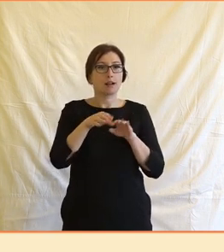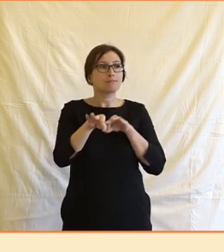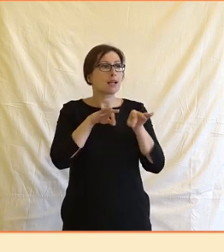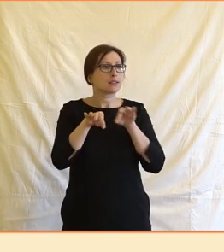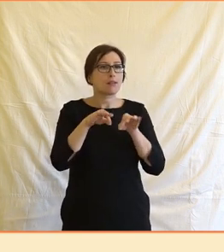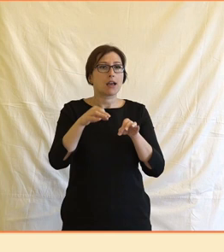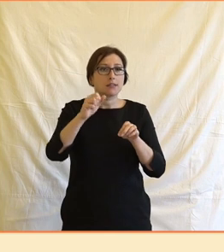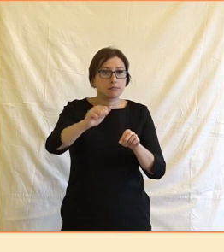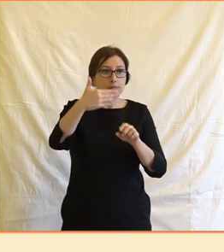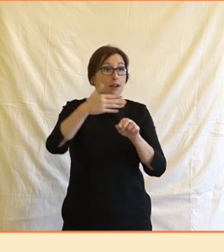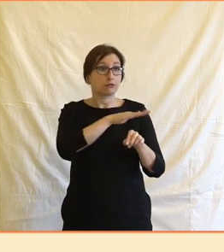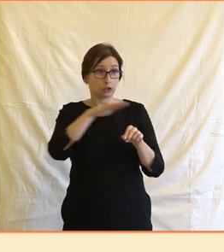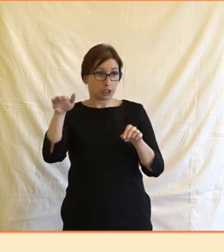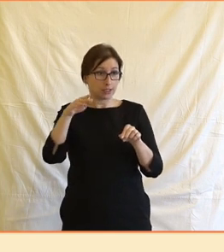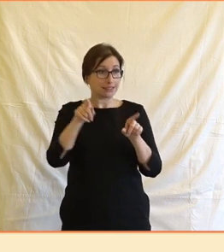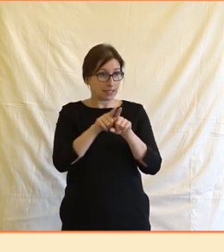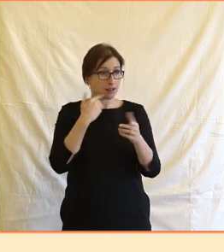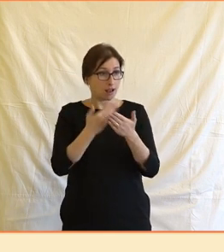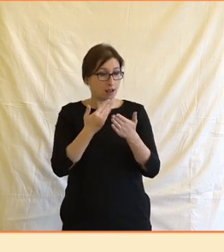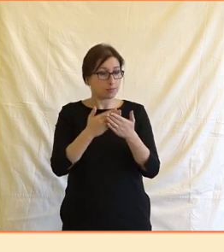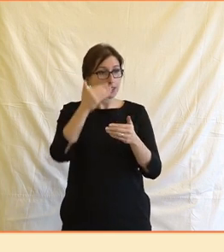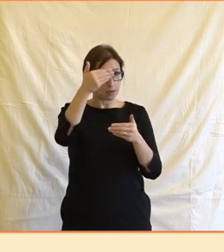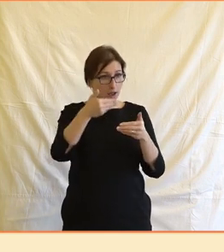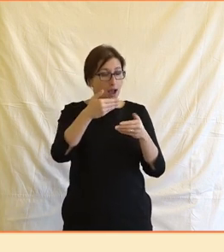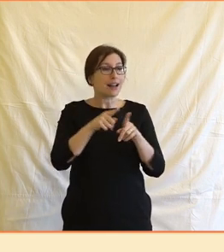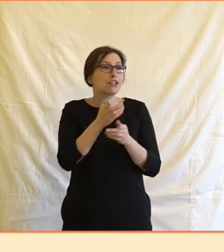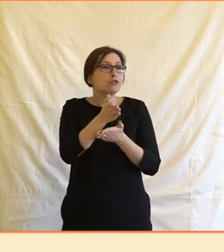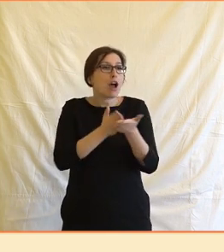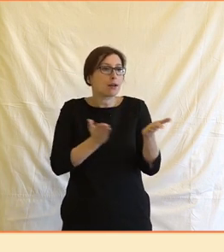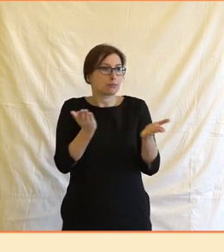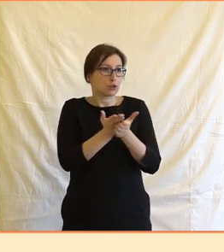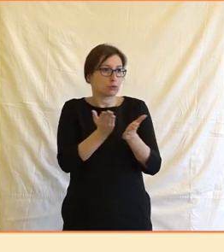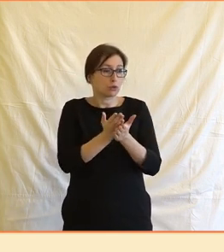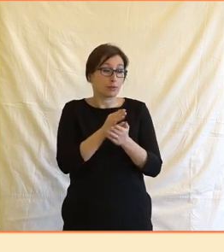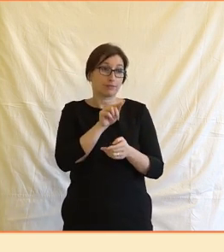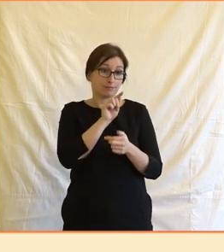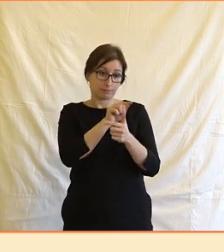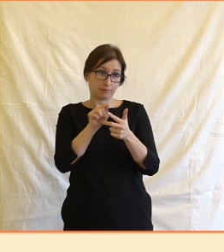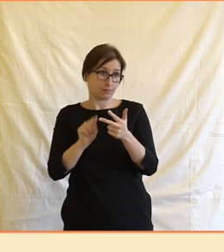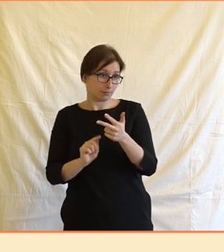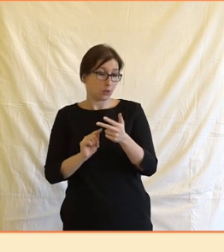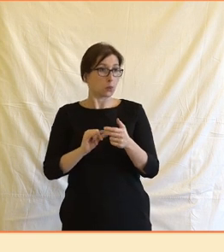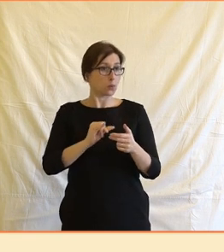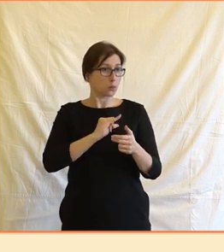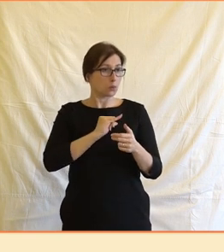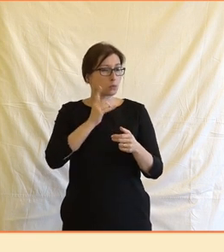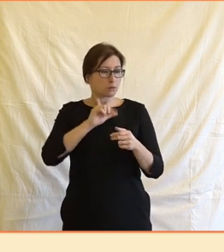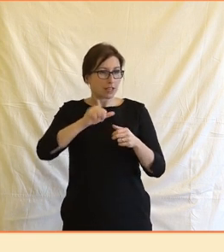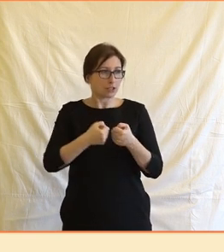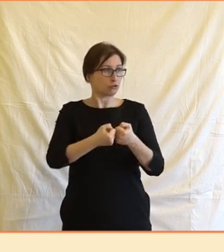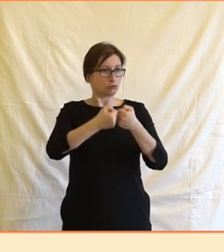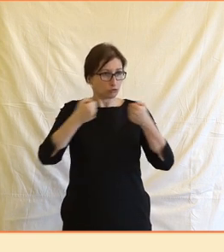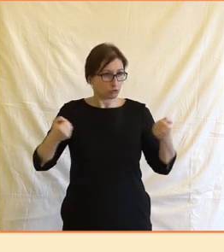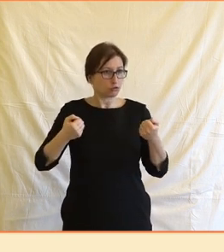nastavení, které je platné pro všechny, ale bylo by jenom částečně přizpůsobené. I těmto závěrům nebo těmto výsledkům se budeme muset věnovat